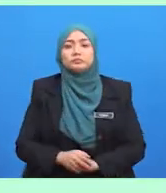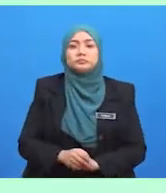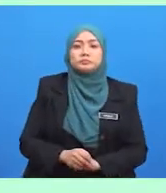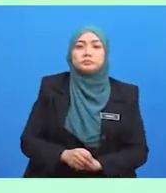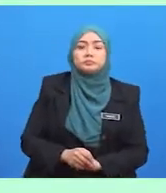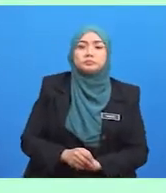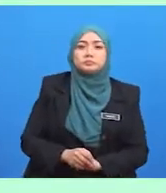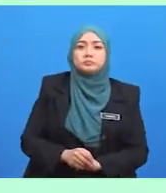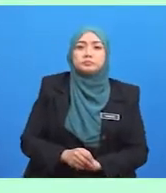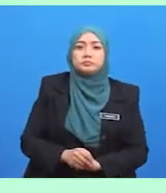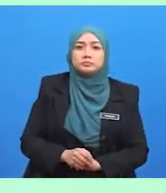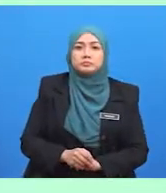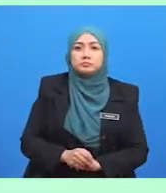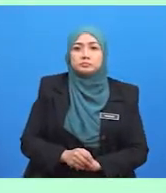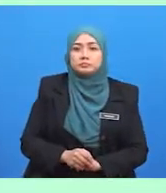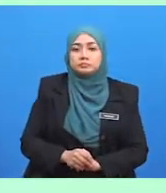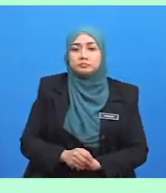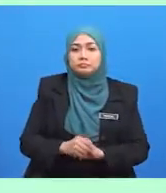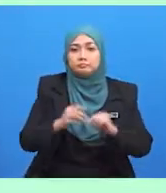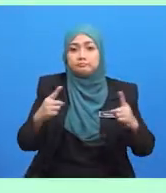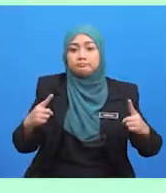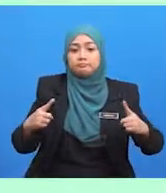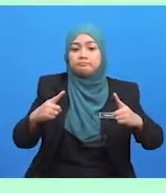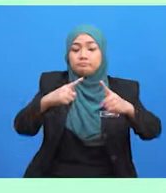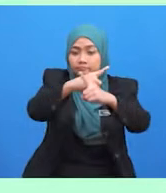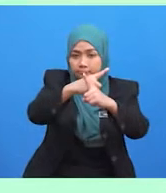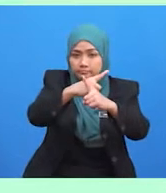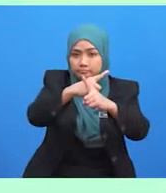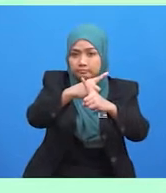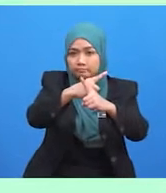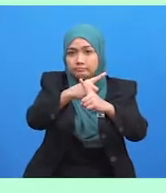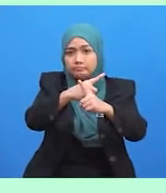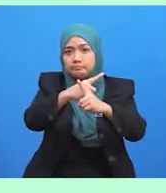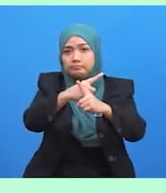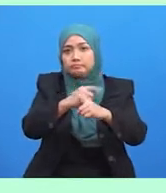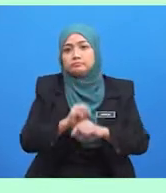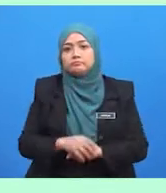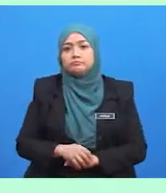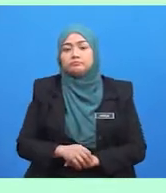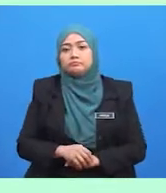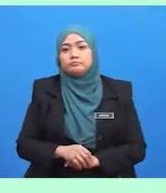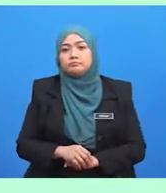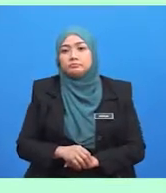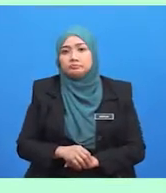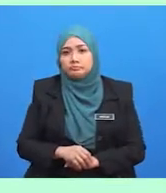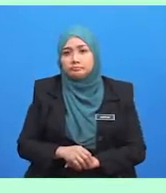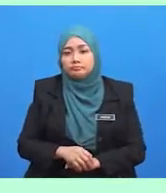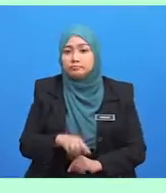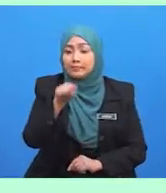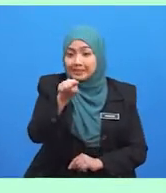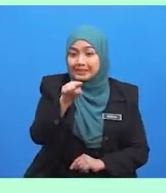penawaran S1-S1 bersilang dengan keluk permintaan D0-D0 pada titik keseimbangan